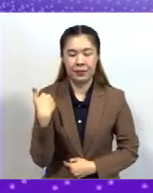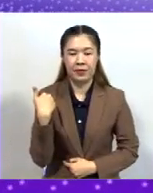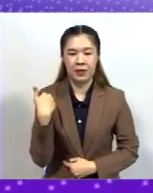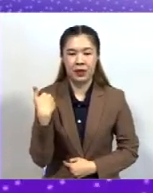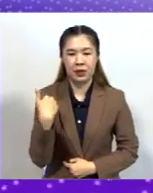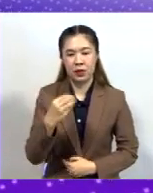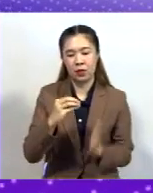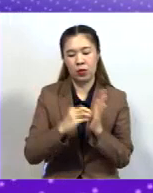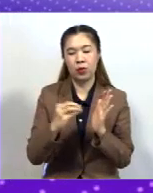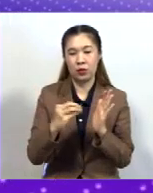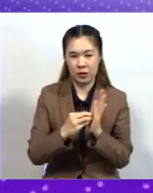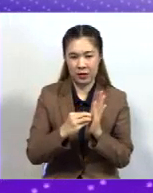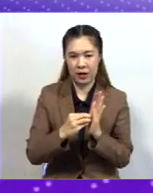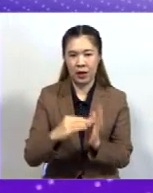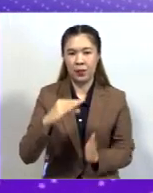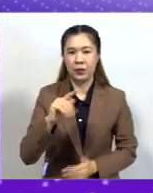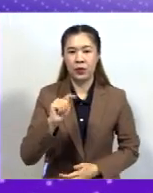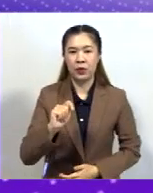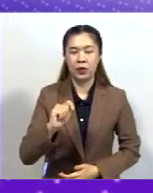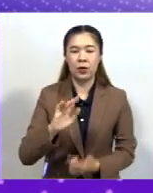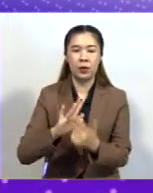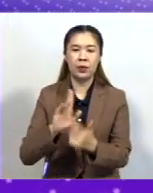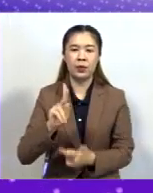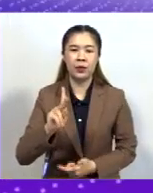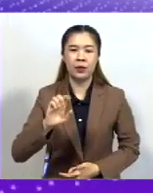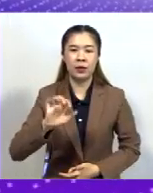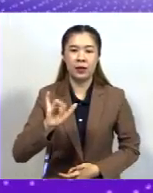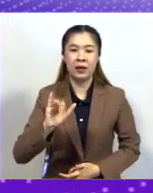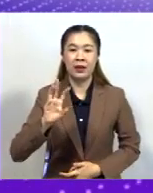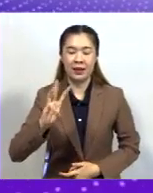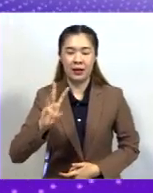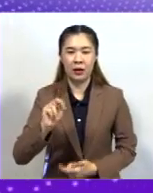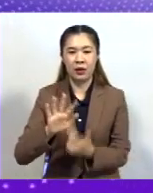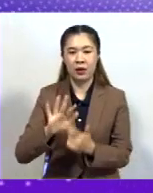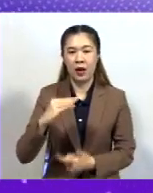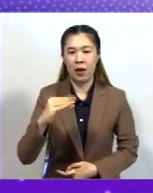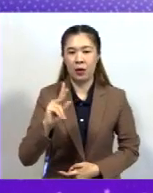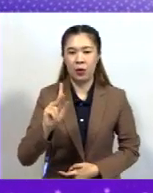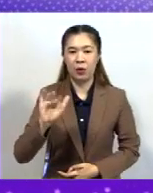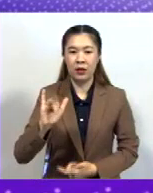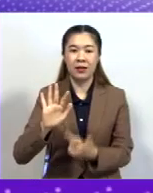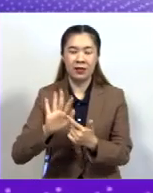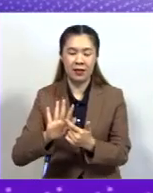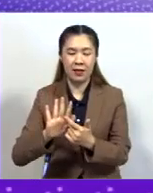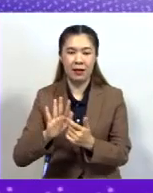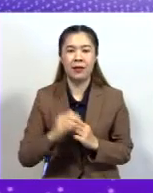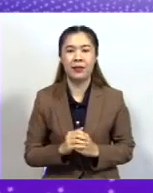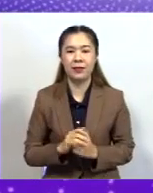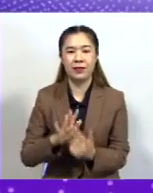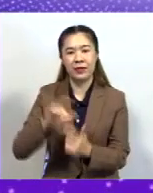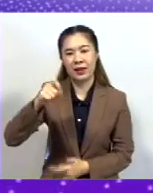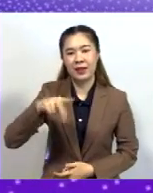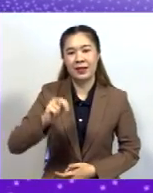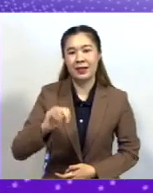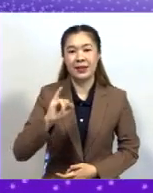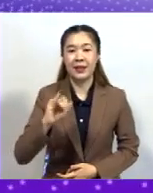ริตะแล้วก็ฮาเนดะโอซาก้าฟุกุโอกะนาโกย่าซัปโปโร เซนได